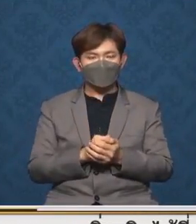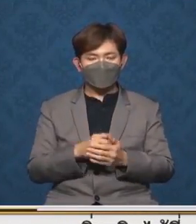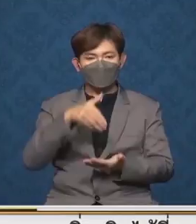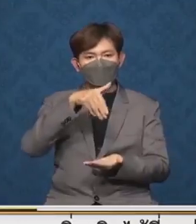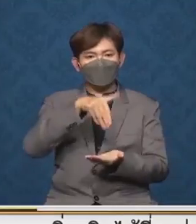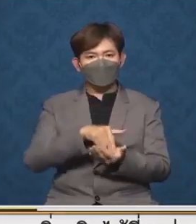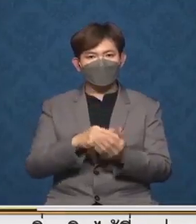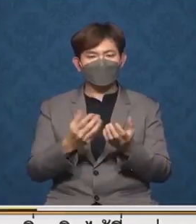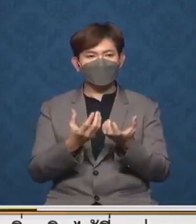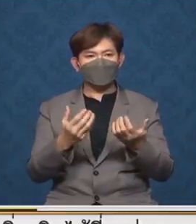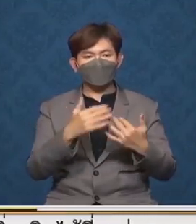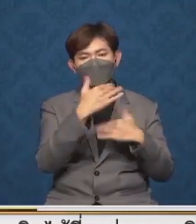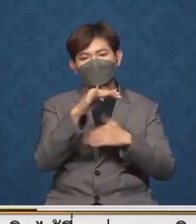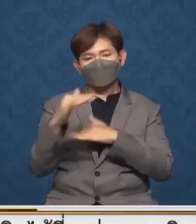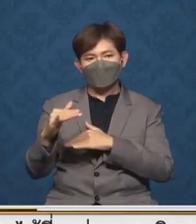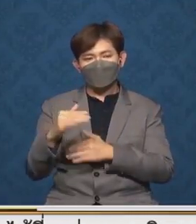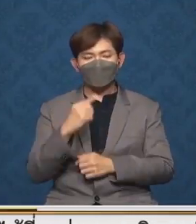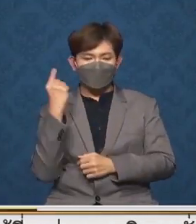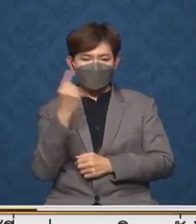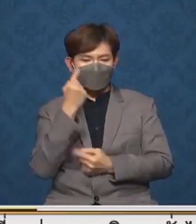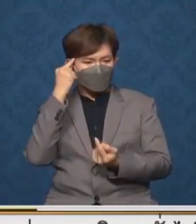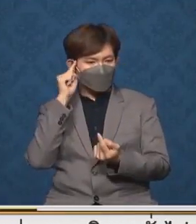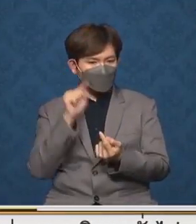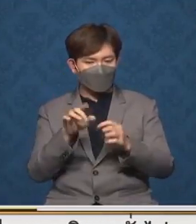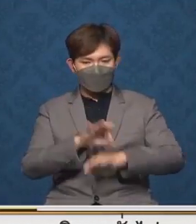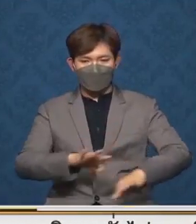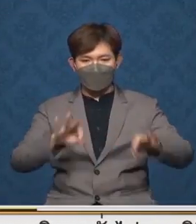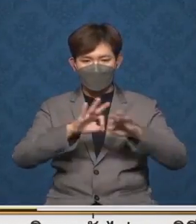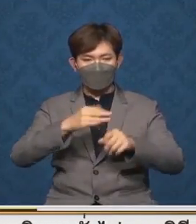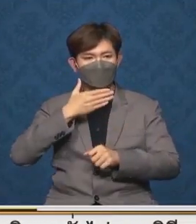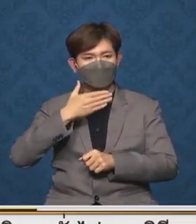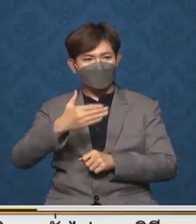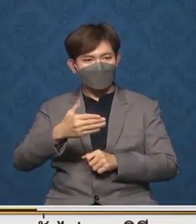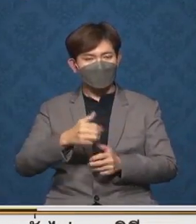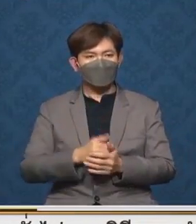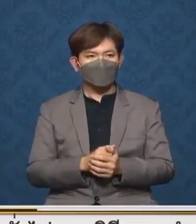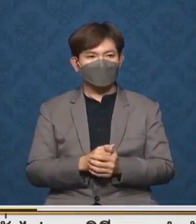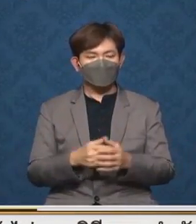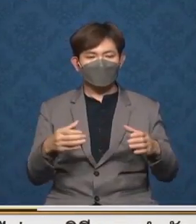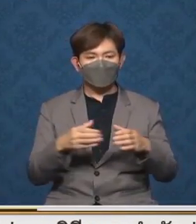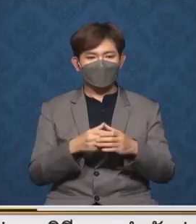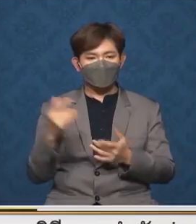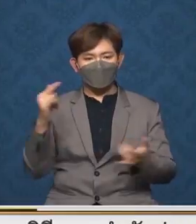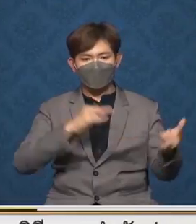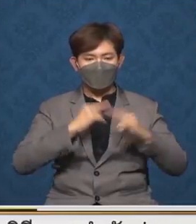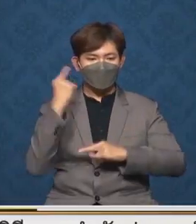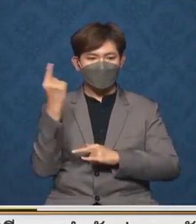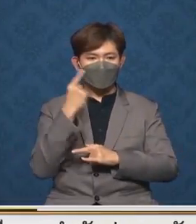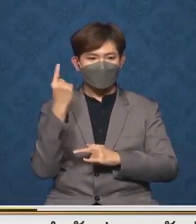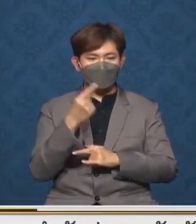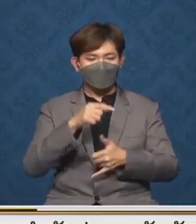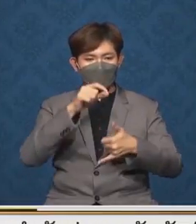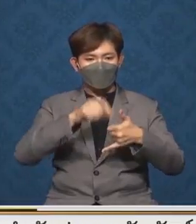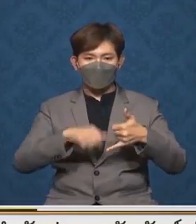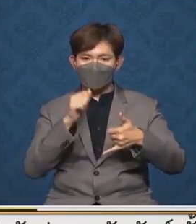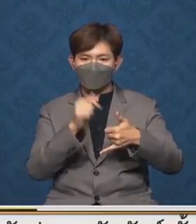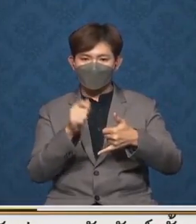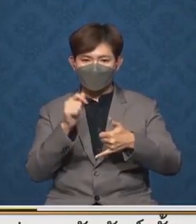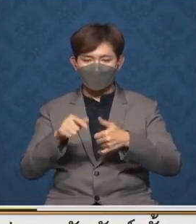ส์ท่องเที่ยวที่เน้นคุณค่าและความยั่งยืนเพิ่มสัดส่วนนักท่องเที่ยวคุณภาพให้มีรายจ่ายต่อหัวสูงขึ้นเป็